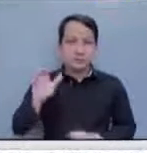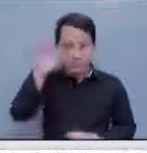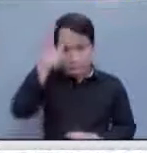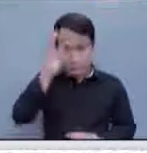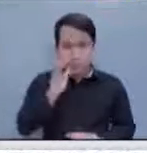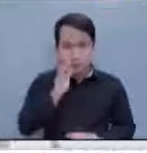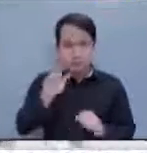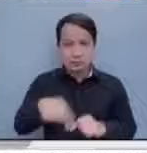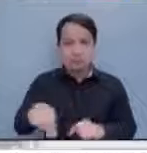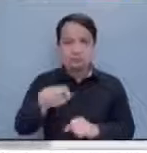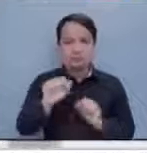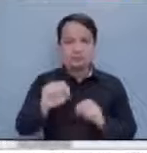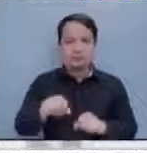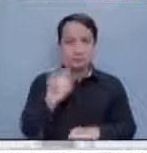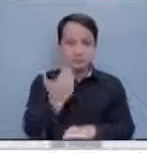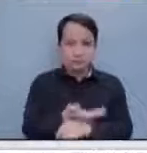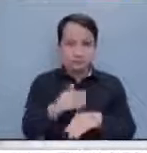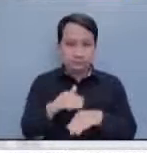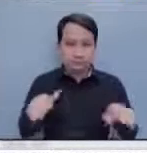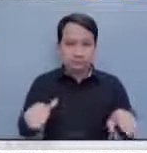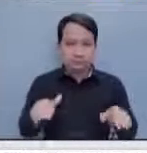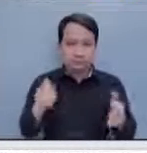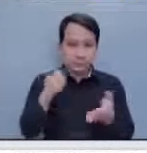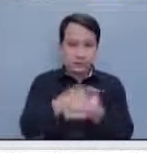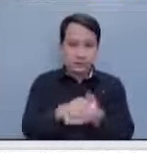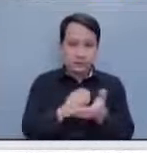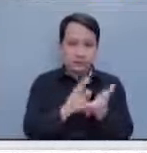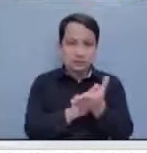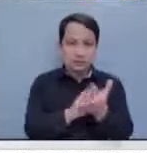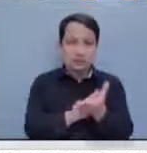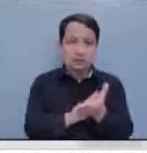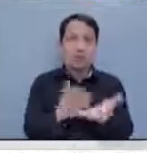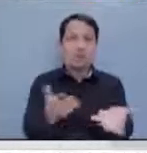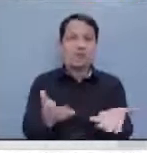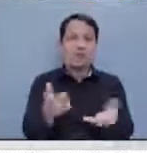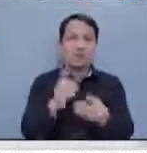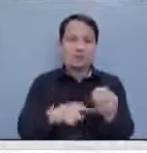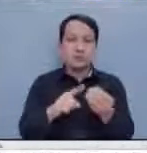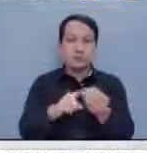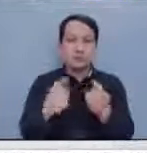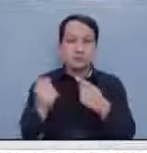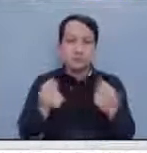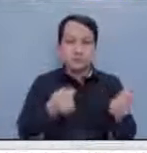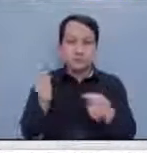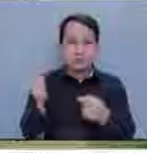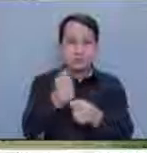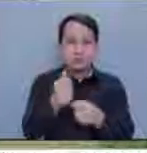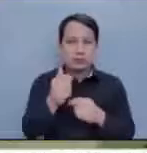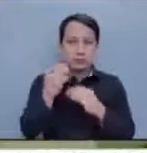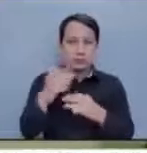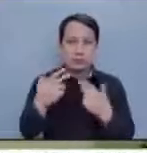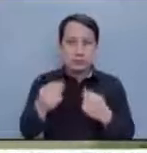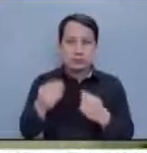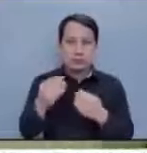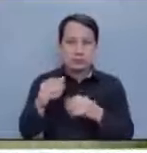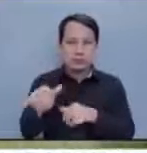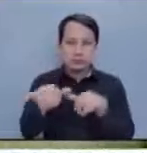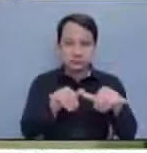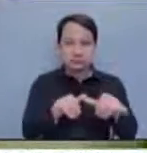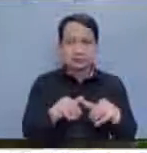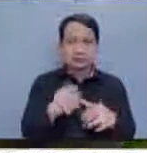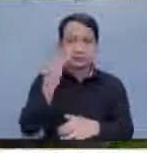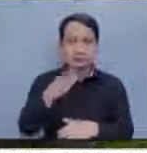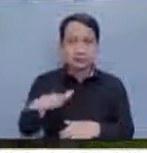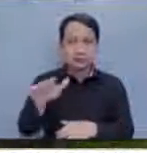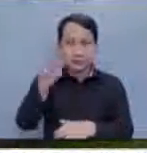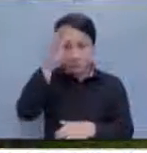ang mga anak nila pagpasok sa school ay na pinatutupad po yung mga minimum health standard. At para naman sa mga magulang